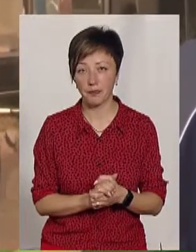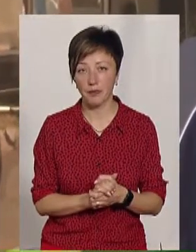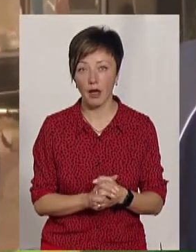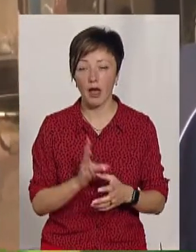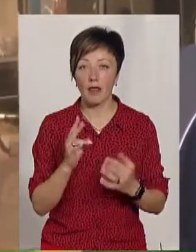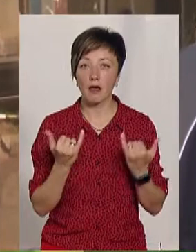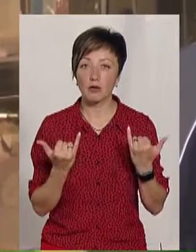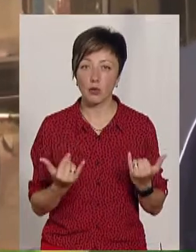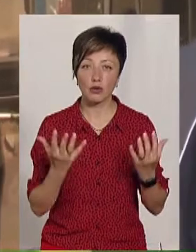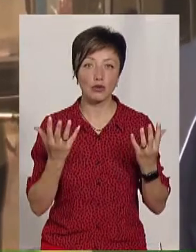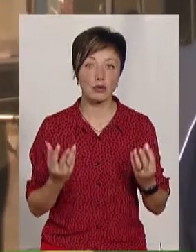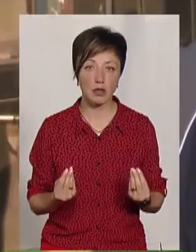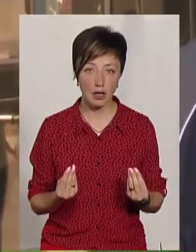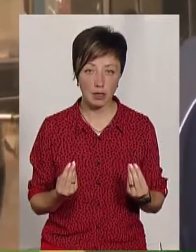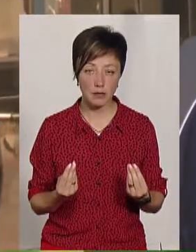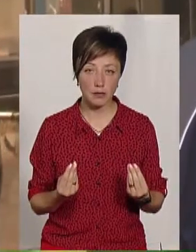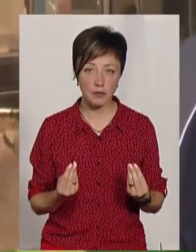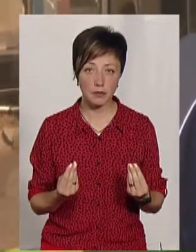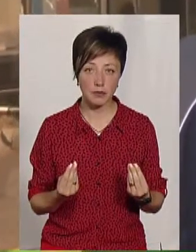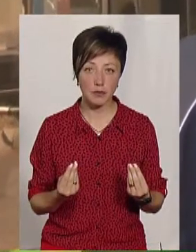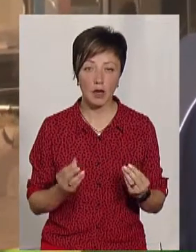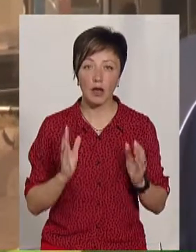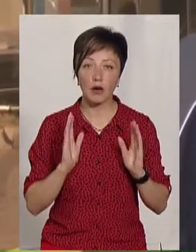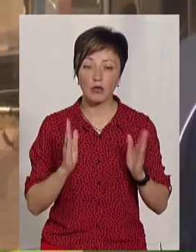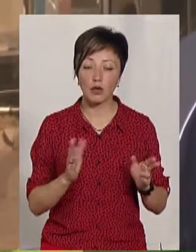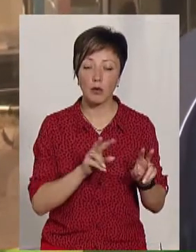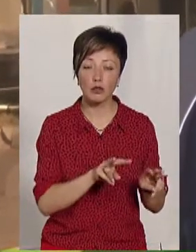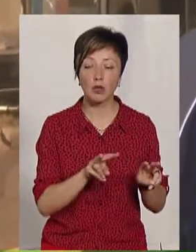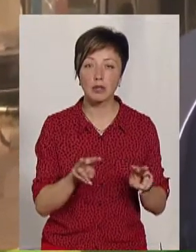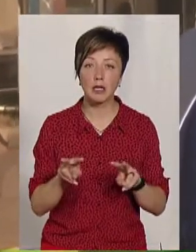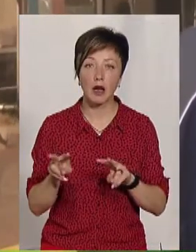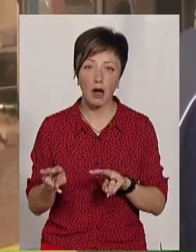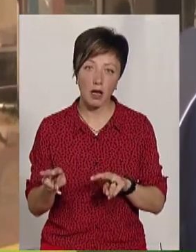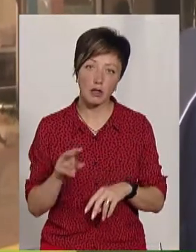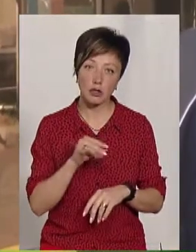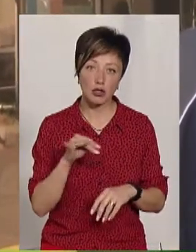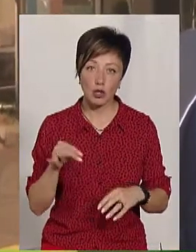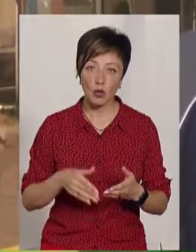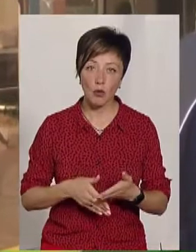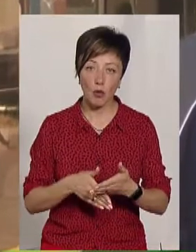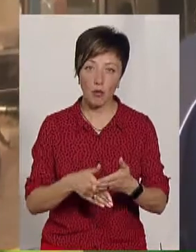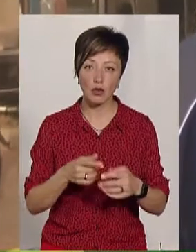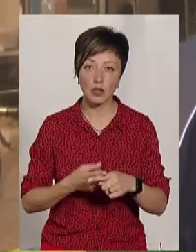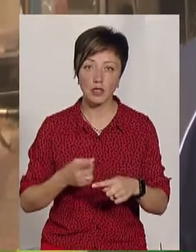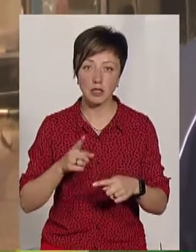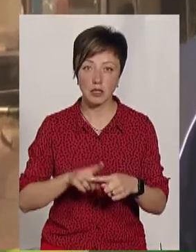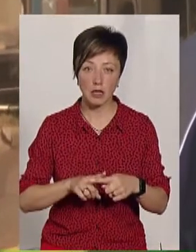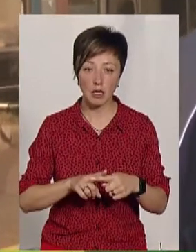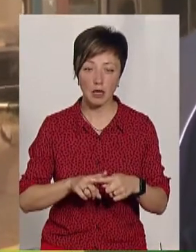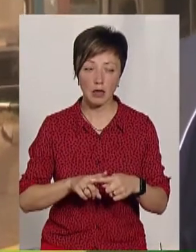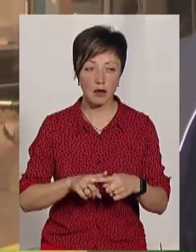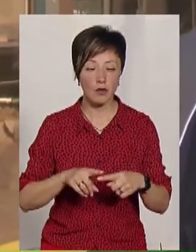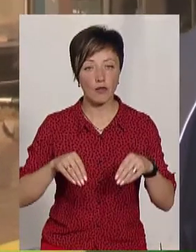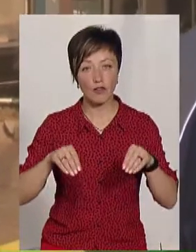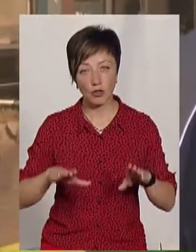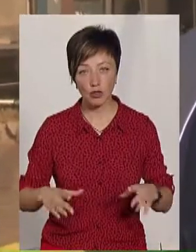На сьогоднішній день будемо спостерігати, чи допоможе це у виході